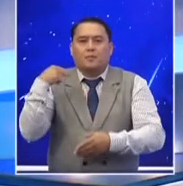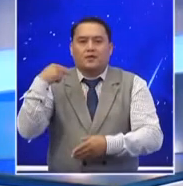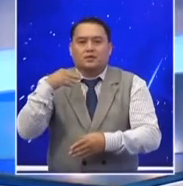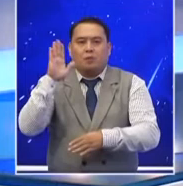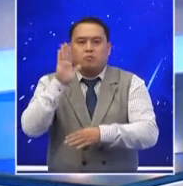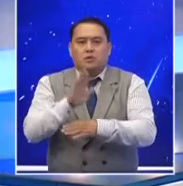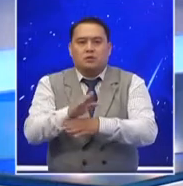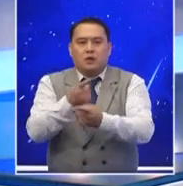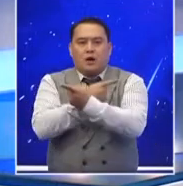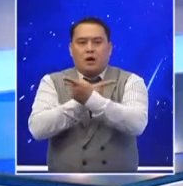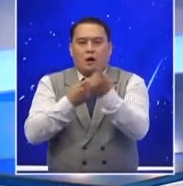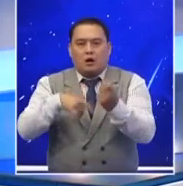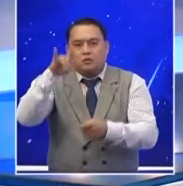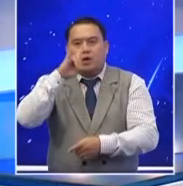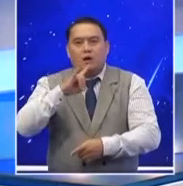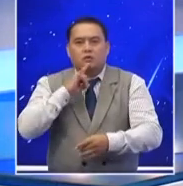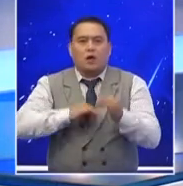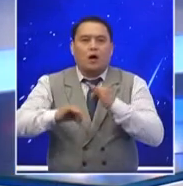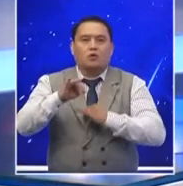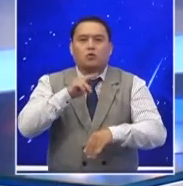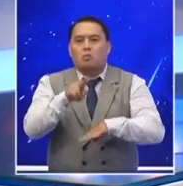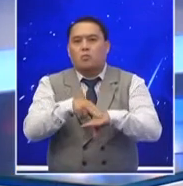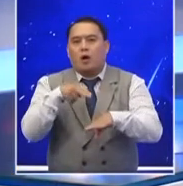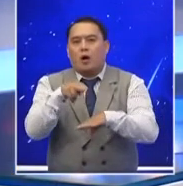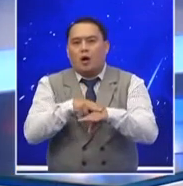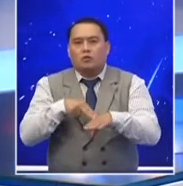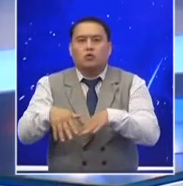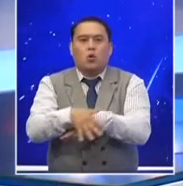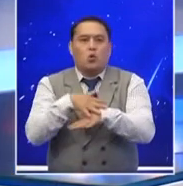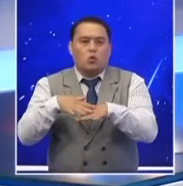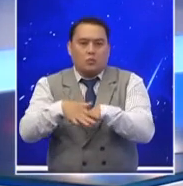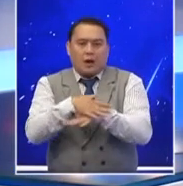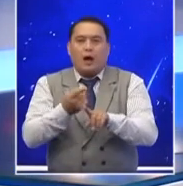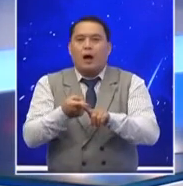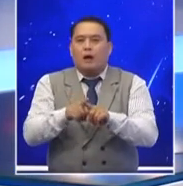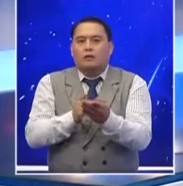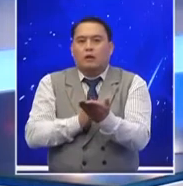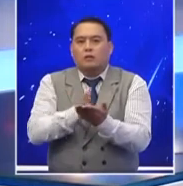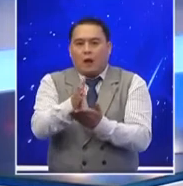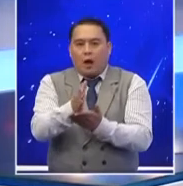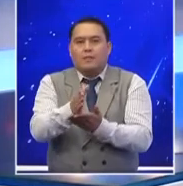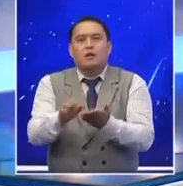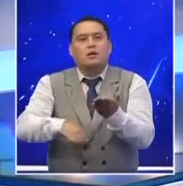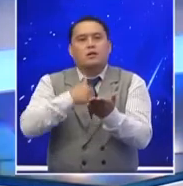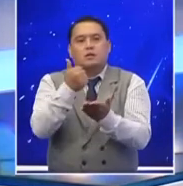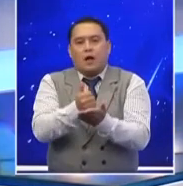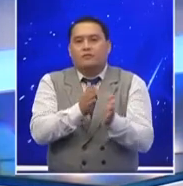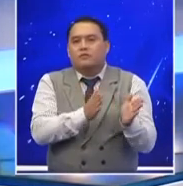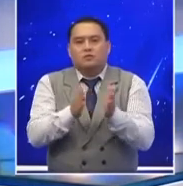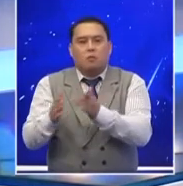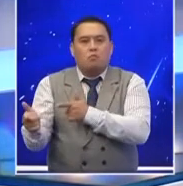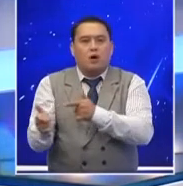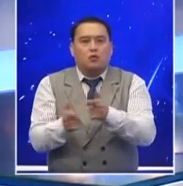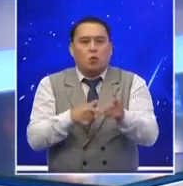народу Казахстана является открытый диалог сотрудников правоохранительных органов с людьми. Это направление должно стать приоритетным в системе подготовки